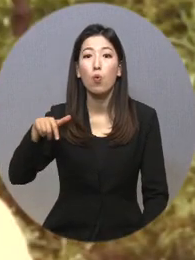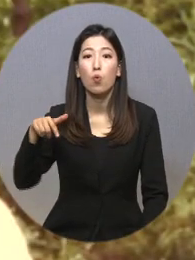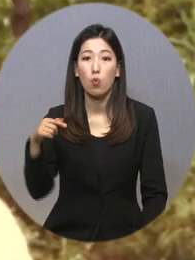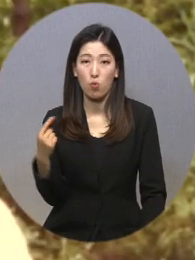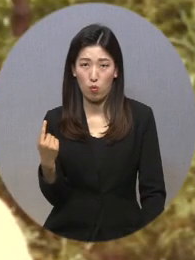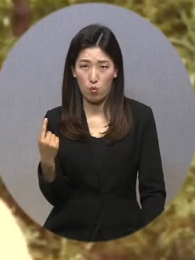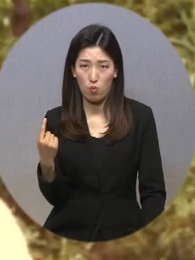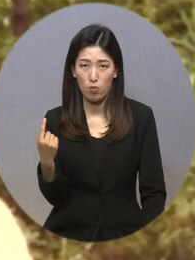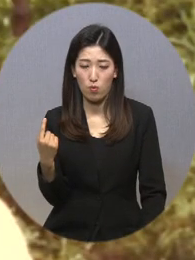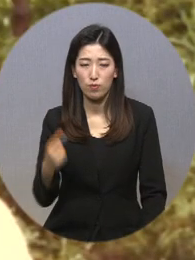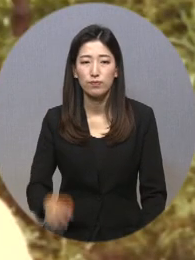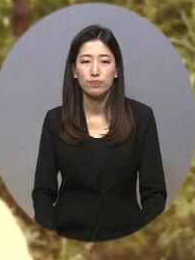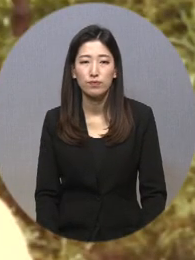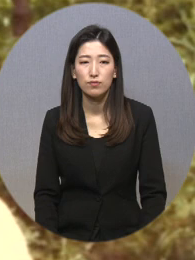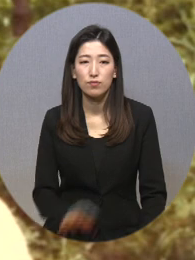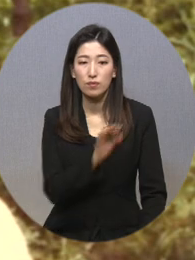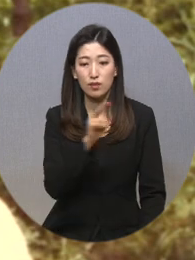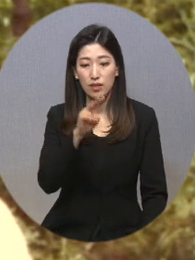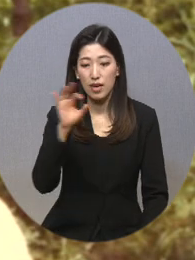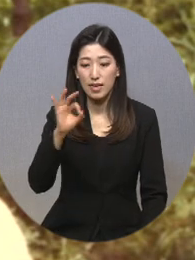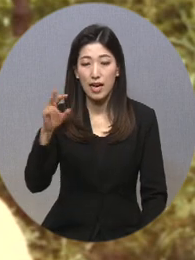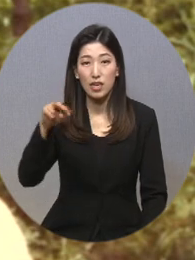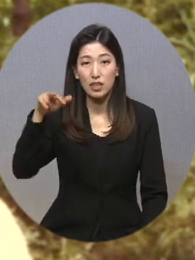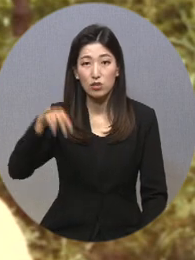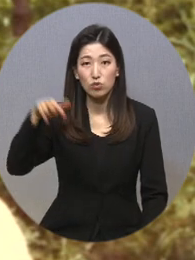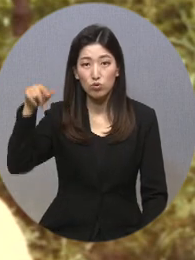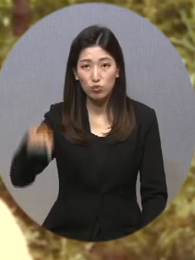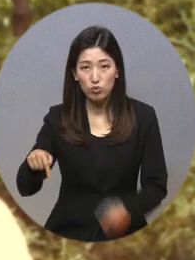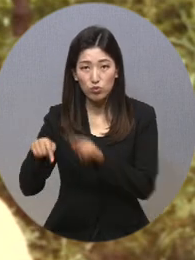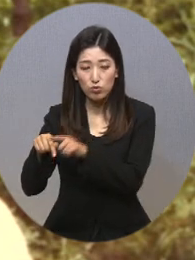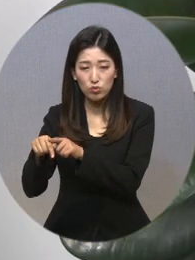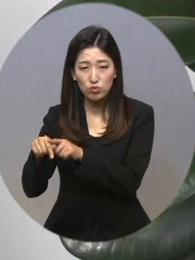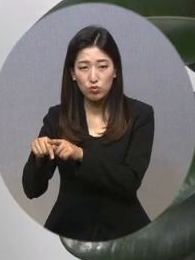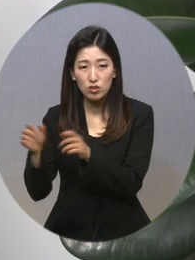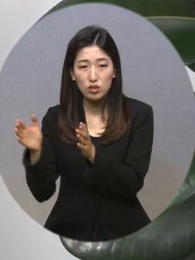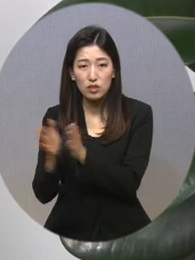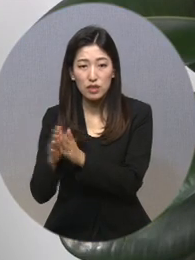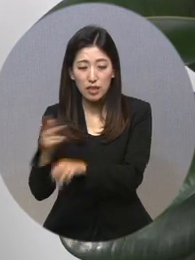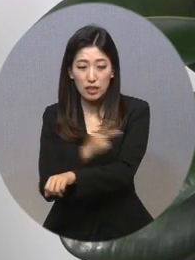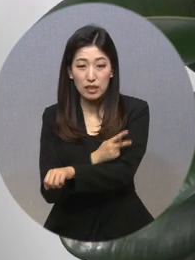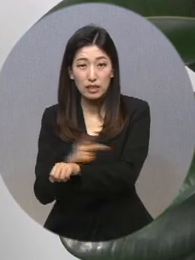출신? 양주에서 기차를 타고 2시간 정도, 20분 정도